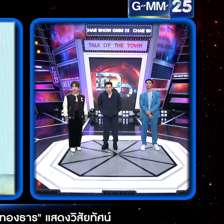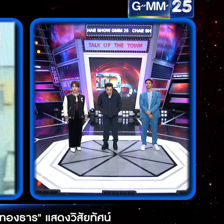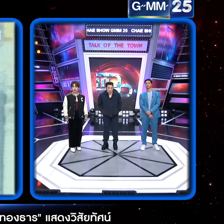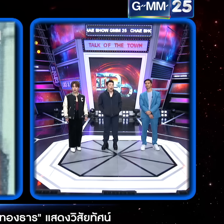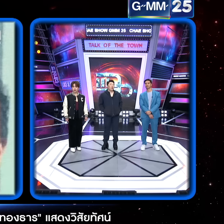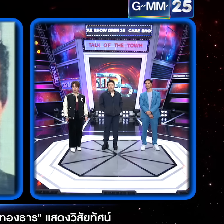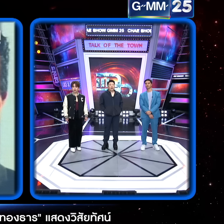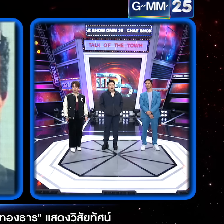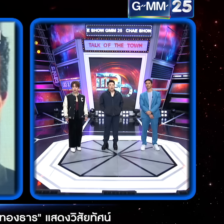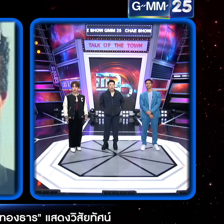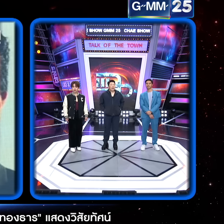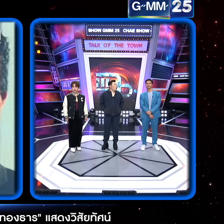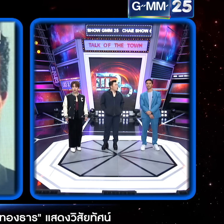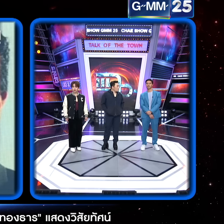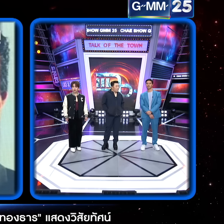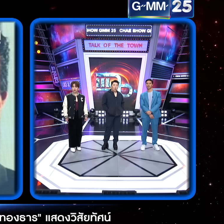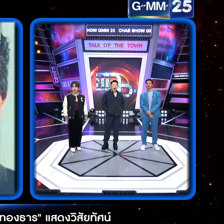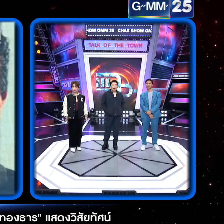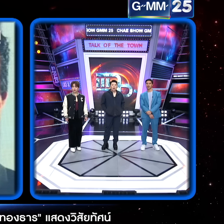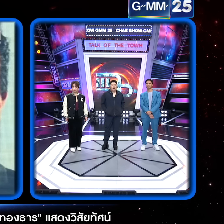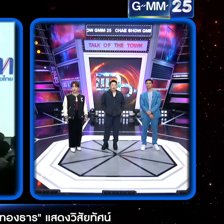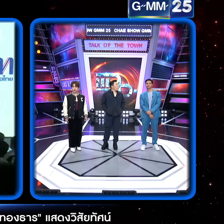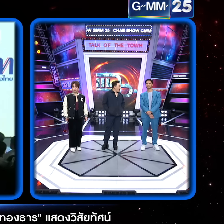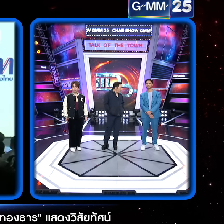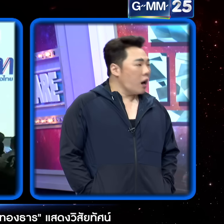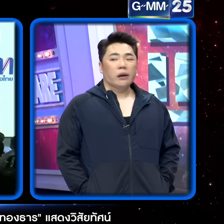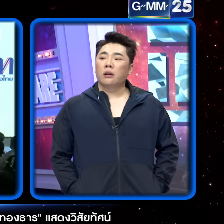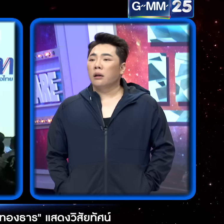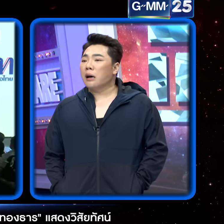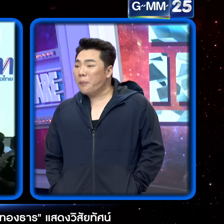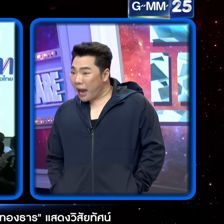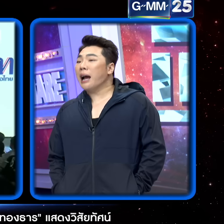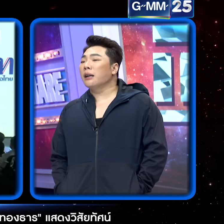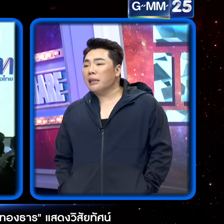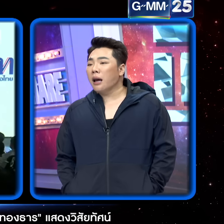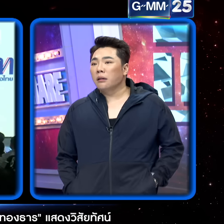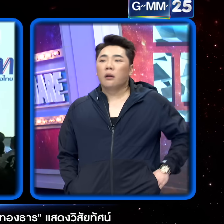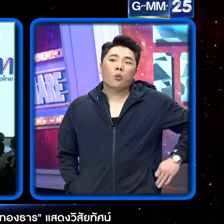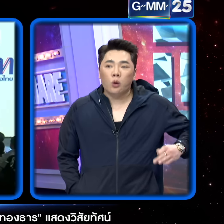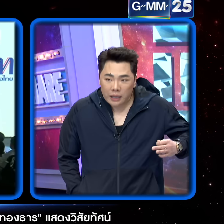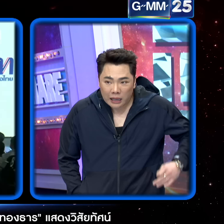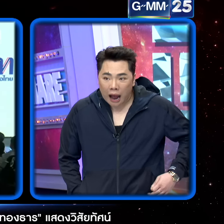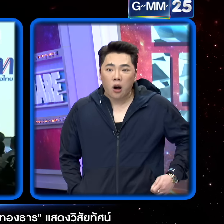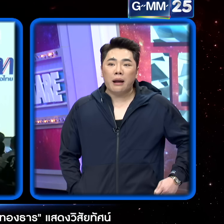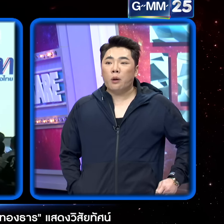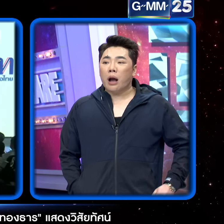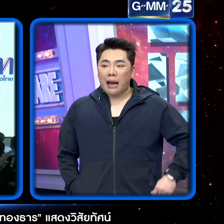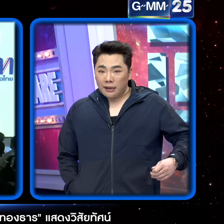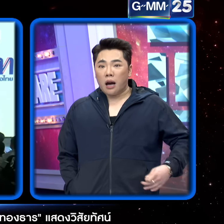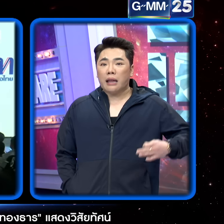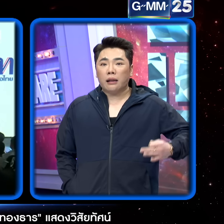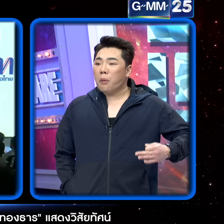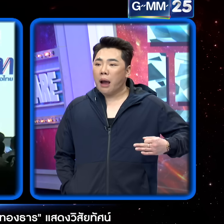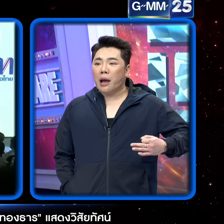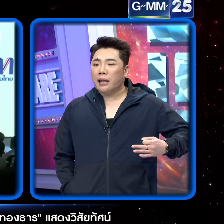ตั้งแต่เดือนพฤษภาคมนะฮะที่เขายอมรับว่าเขาแพ ้ เขาแพ้การเลือกตั้งคุณเศรษฐายอมรับเลยว่าการ